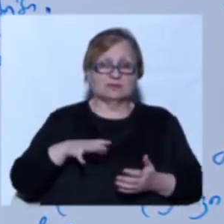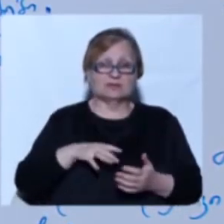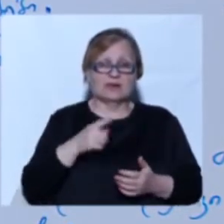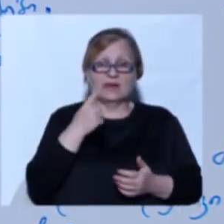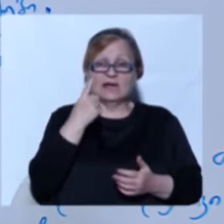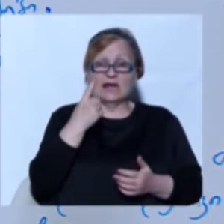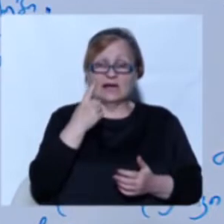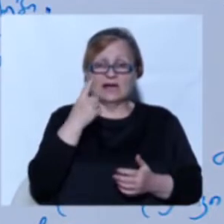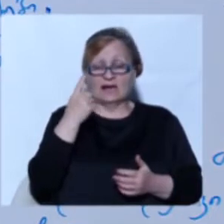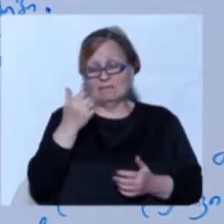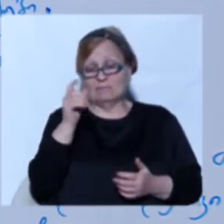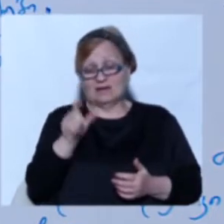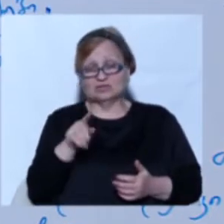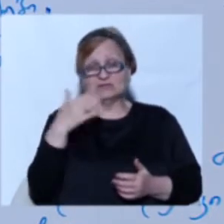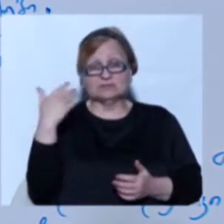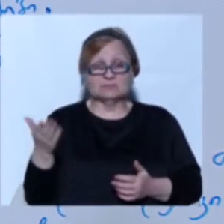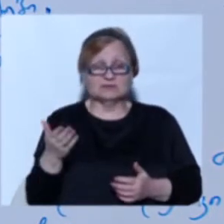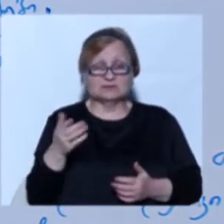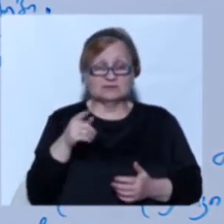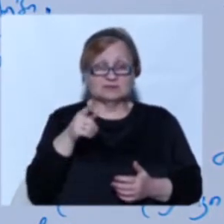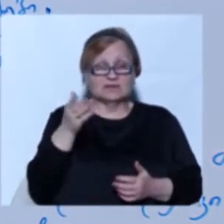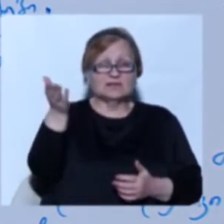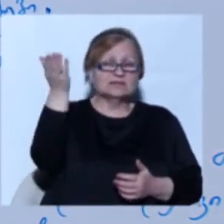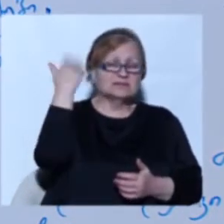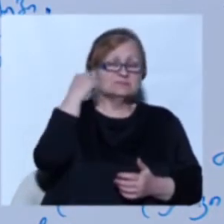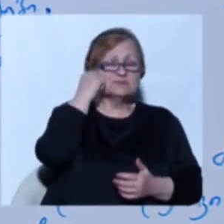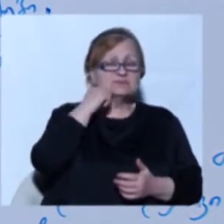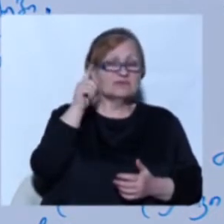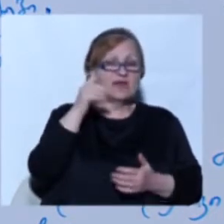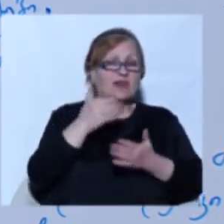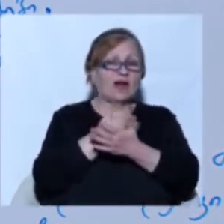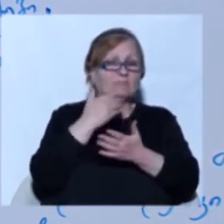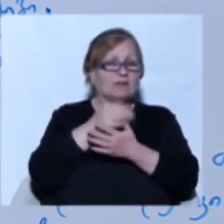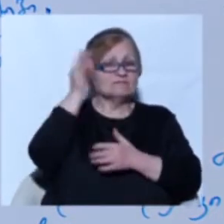ერთი მხრივ აი იმ ამბავს გვახსენებს